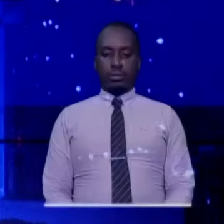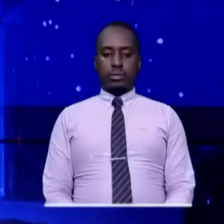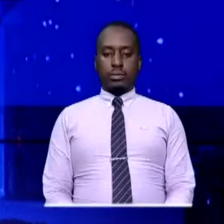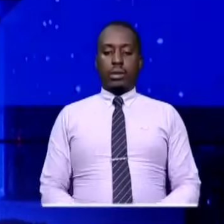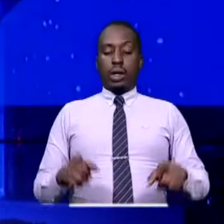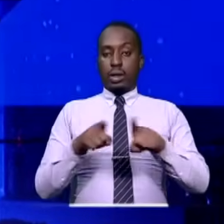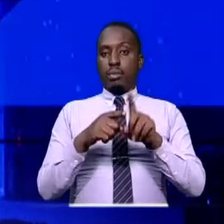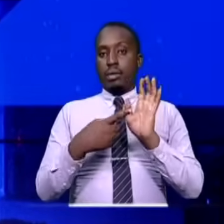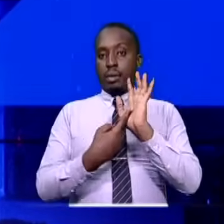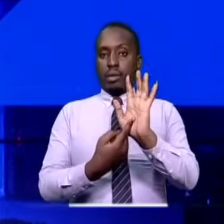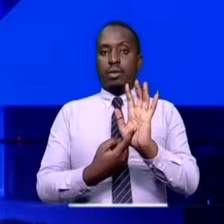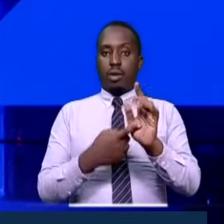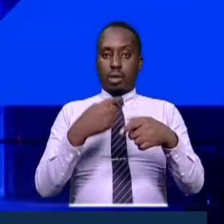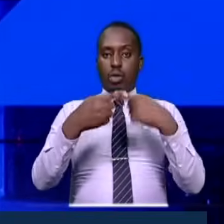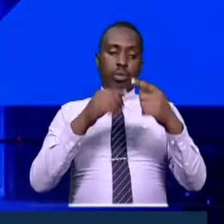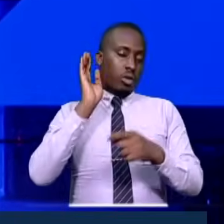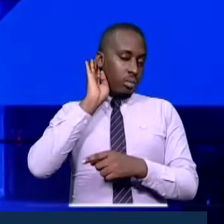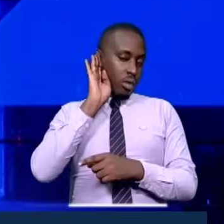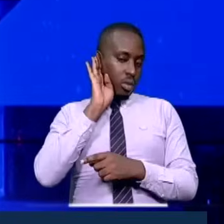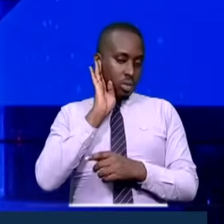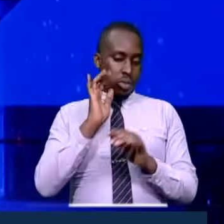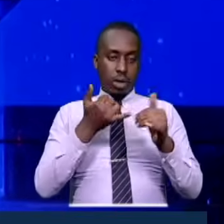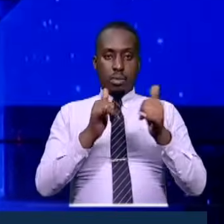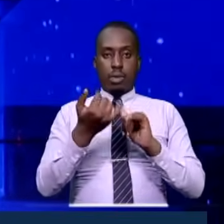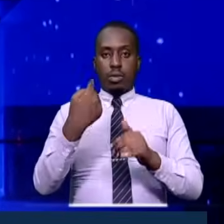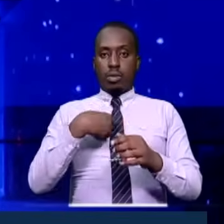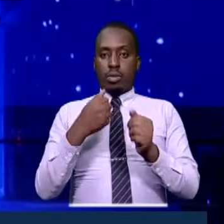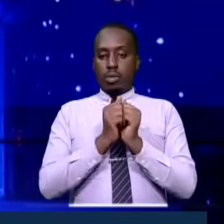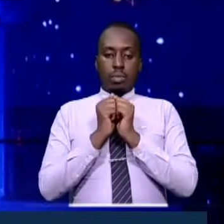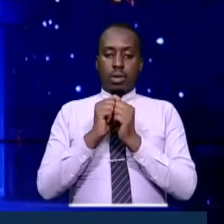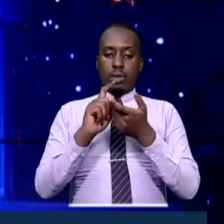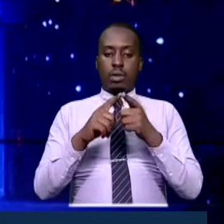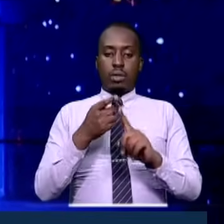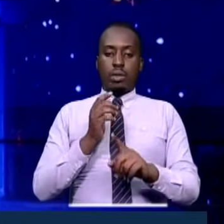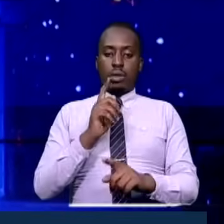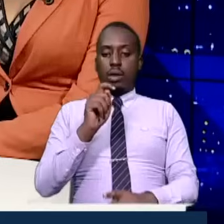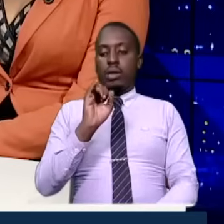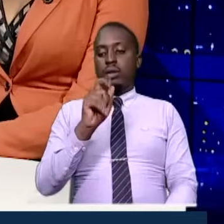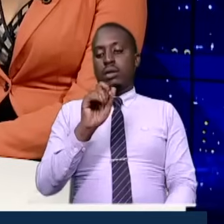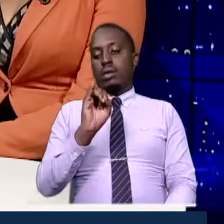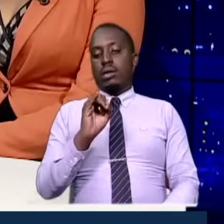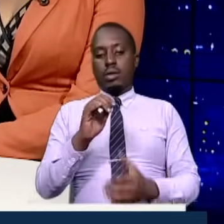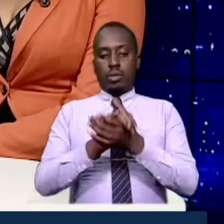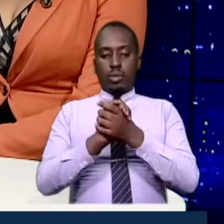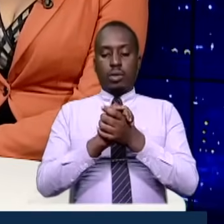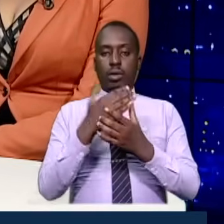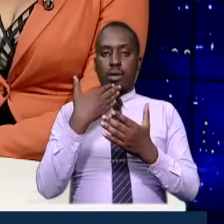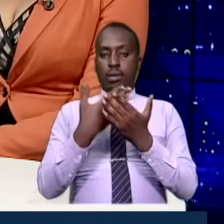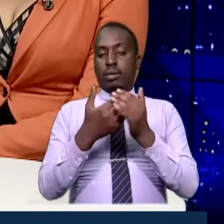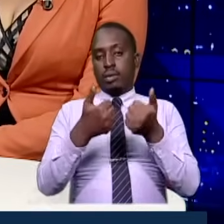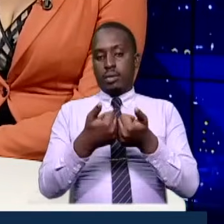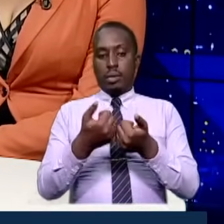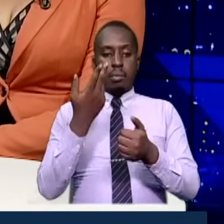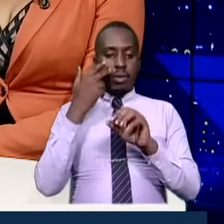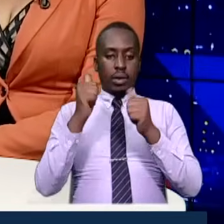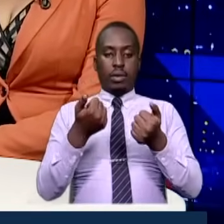Nkuko ikirango kibitweretse dukomereje amakuru y'imikino turi kumwe na mugenzi wacu Thierry Titi Kayishema wiriwe neza meze